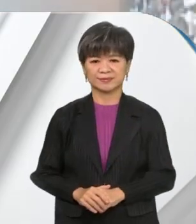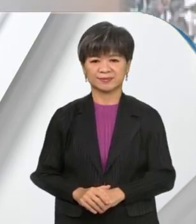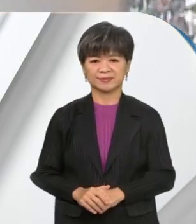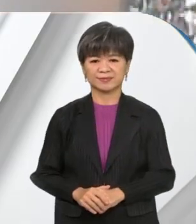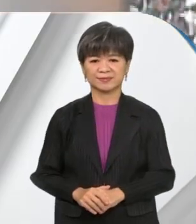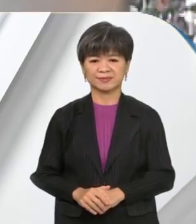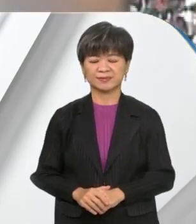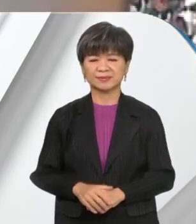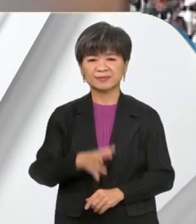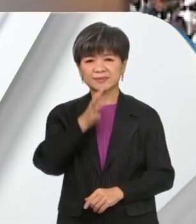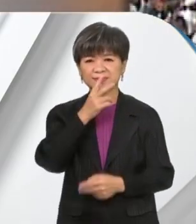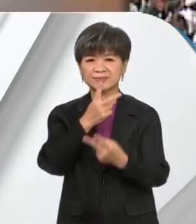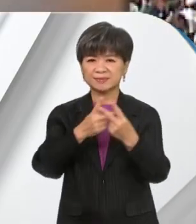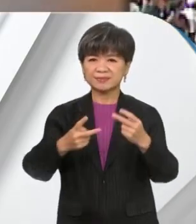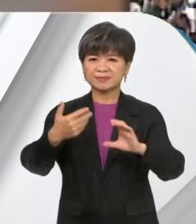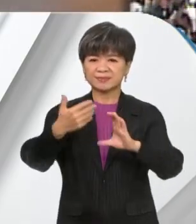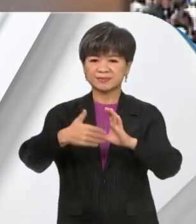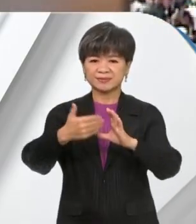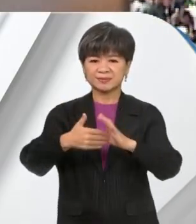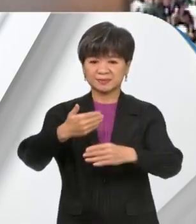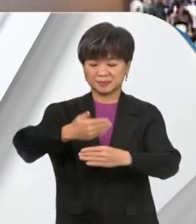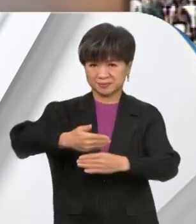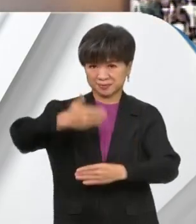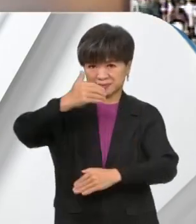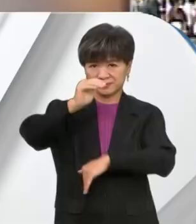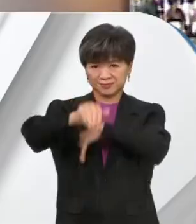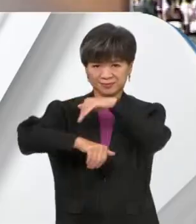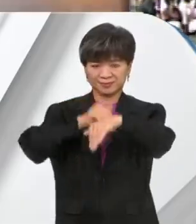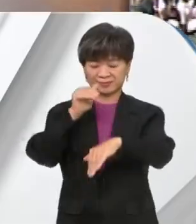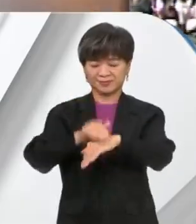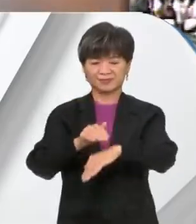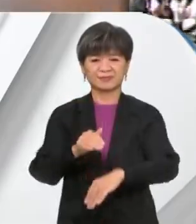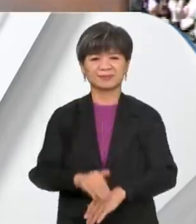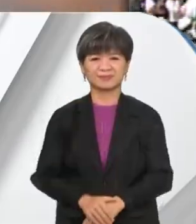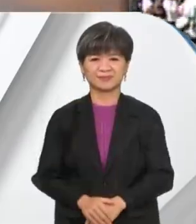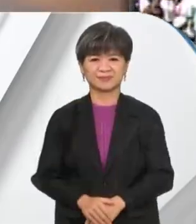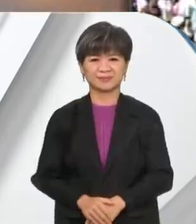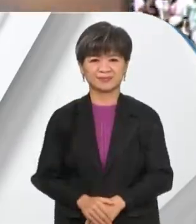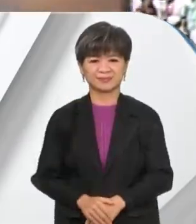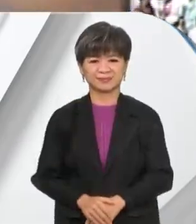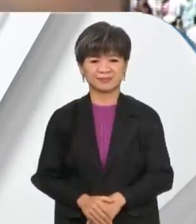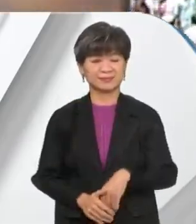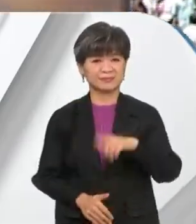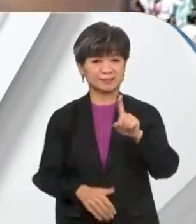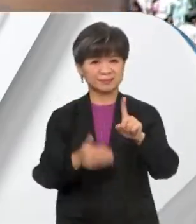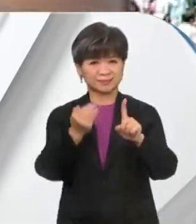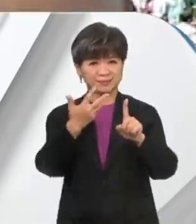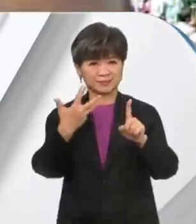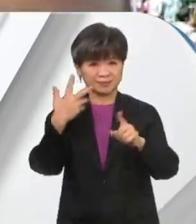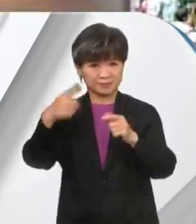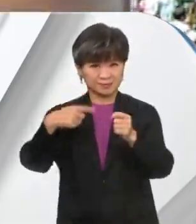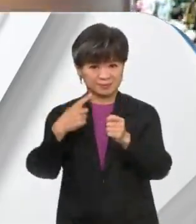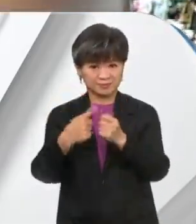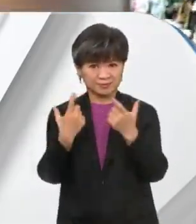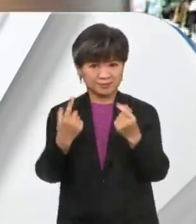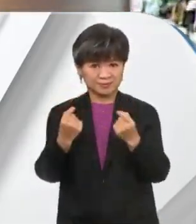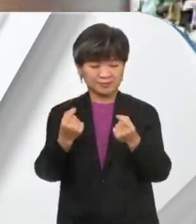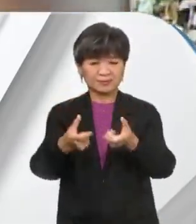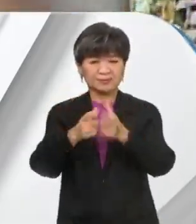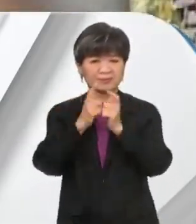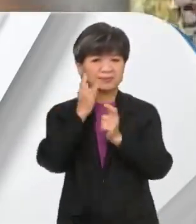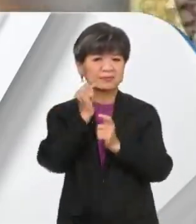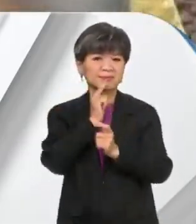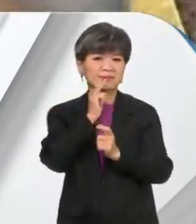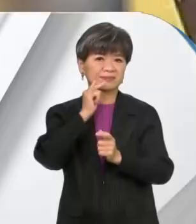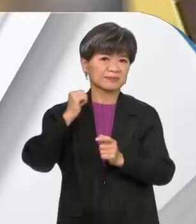客家电视开台成功。 1988年嘅当年，反澳母女乐团